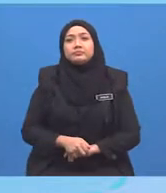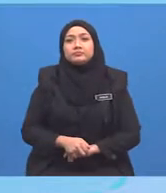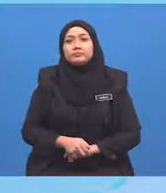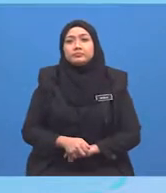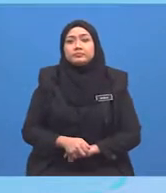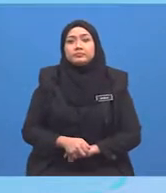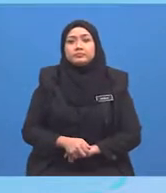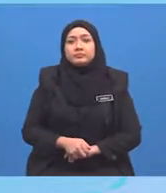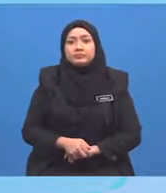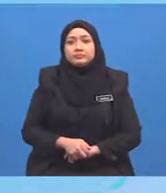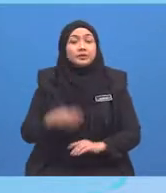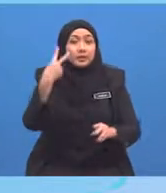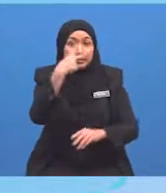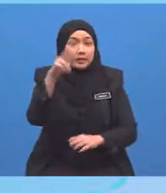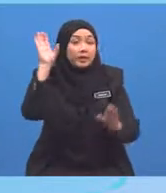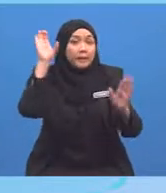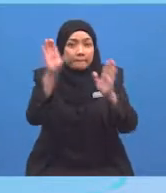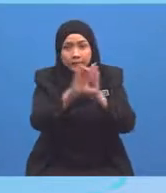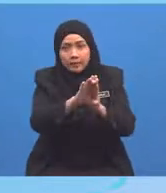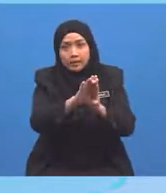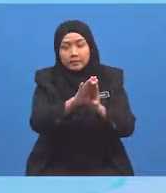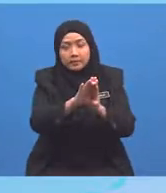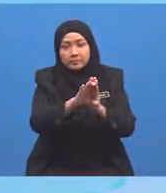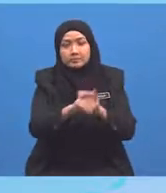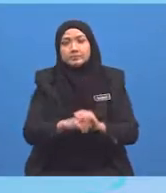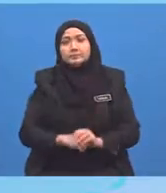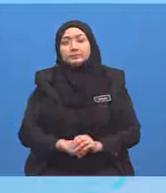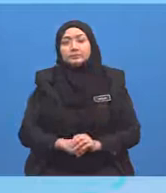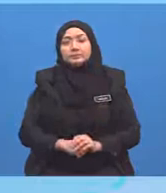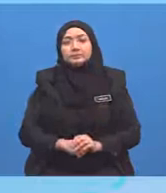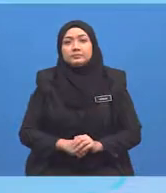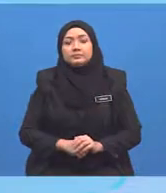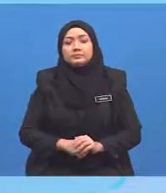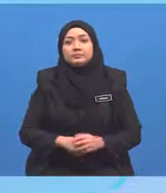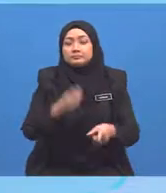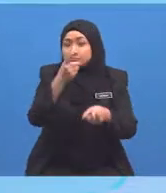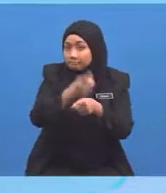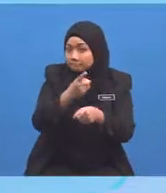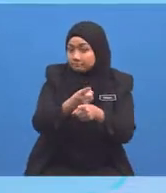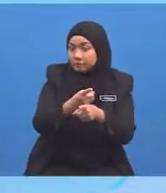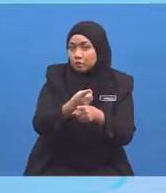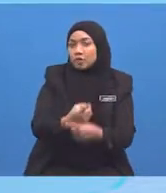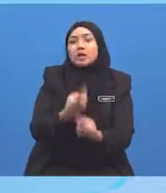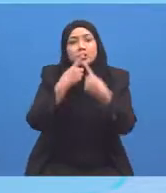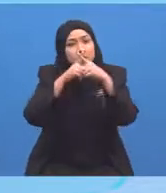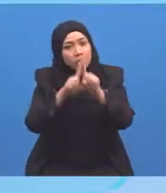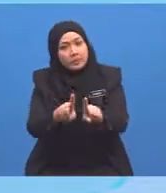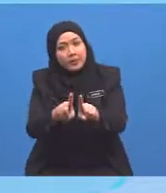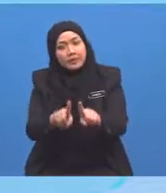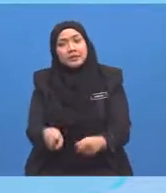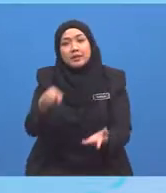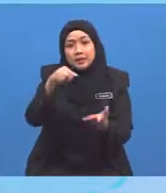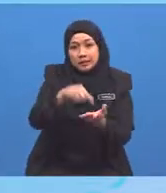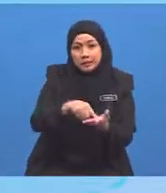Bentuk yang ketiga. Hebat! Betul jawapan anda. Walaupun